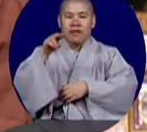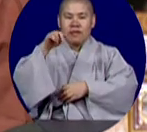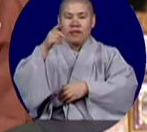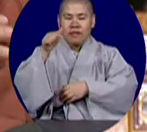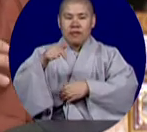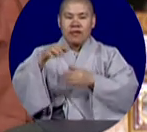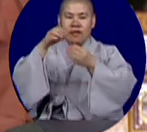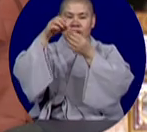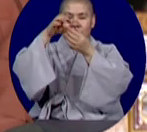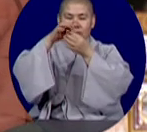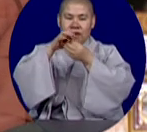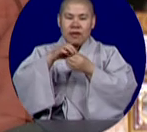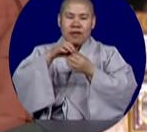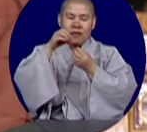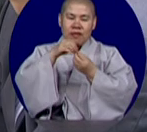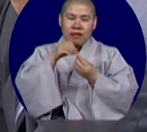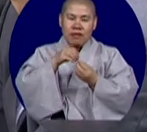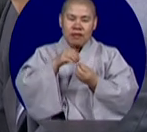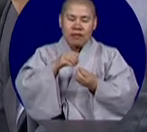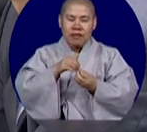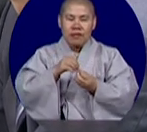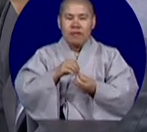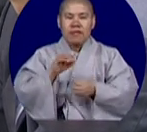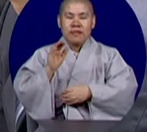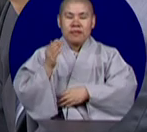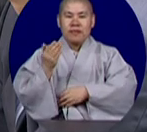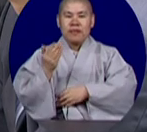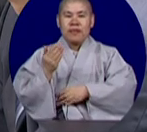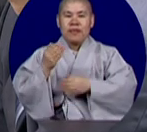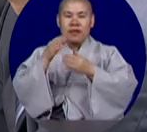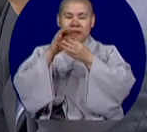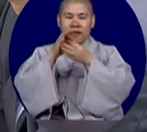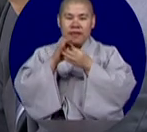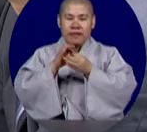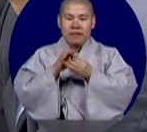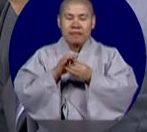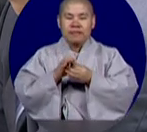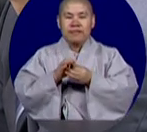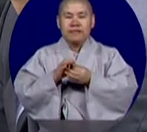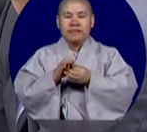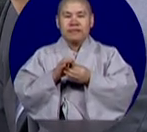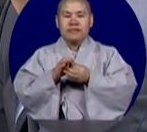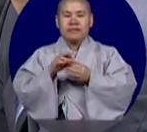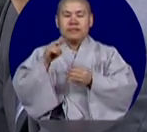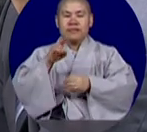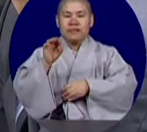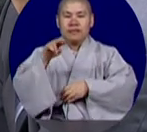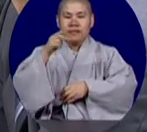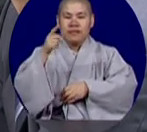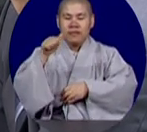계속 이어주는 게 있어요. 이렇게 연속성, 상속성.